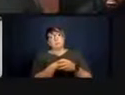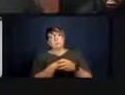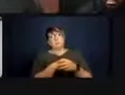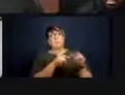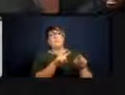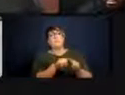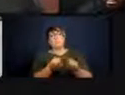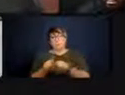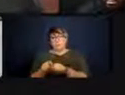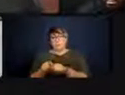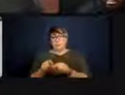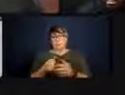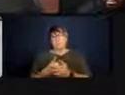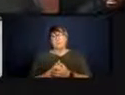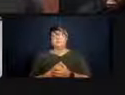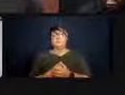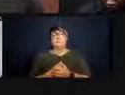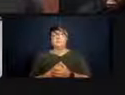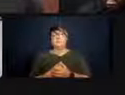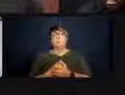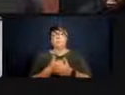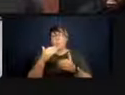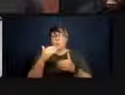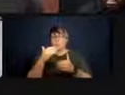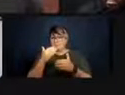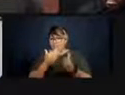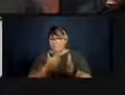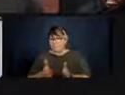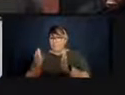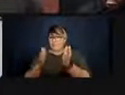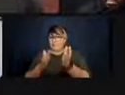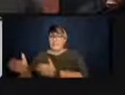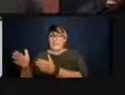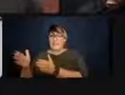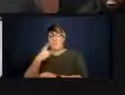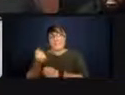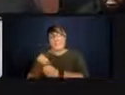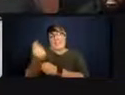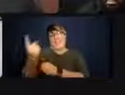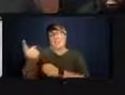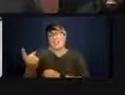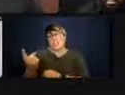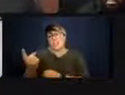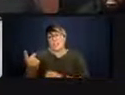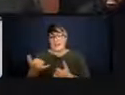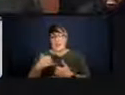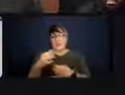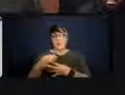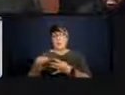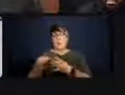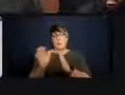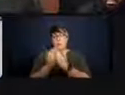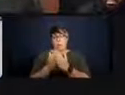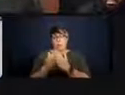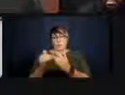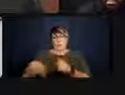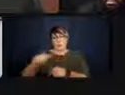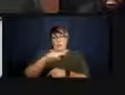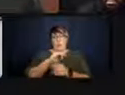ذلك سنقوم باتخاذ القرارات وننظر إلى الخيارات المتوفرة.